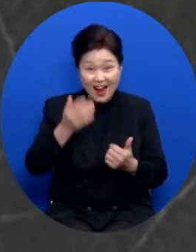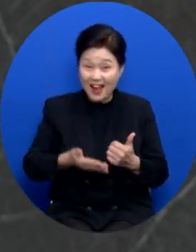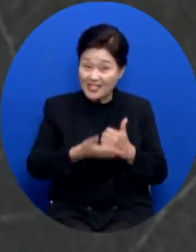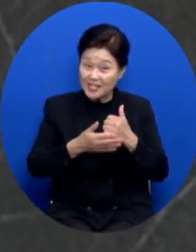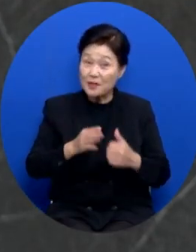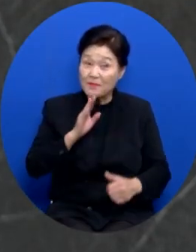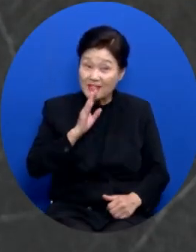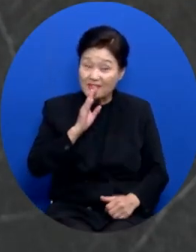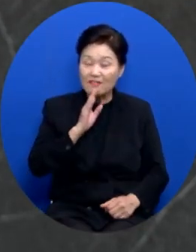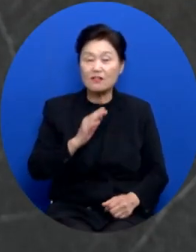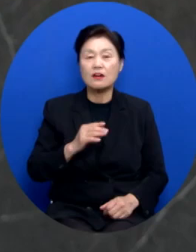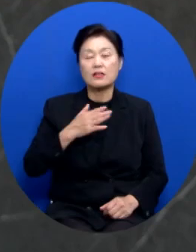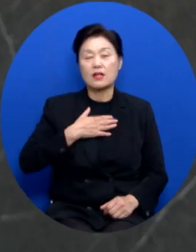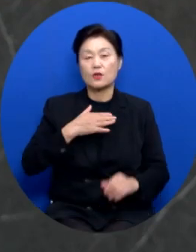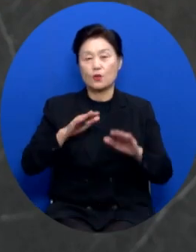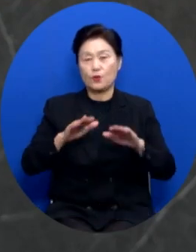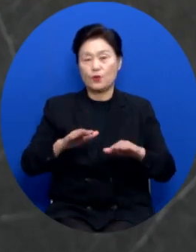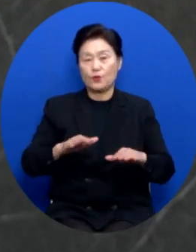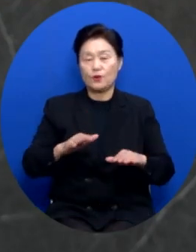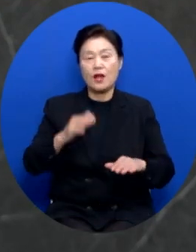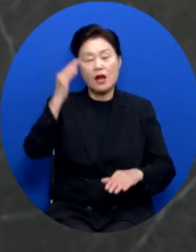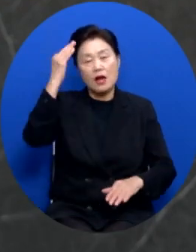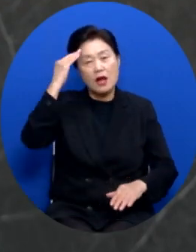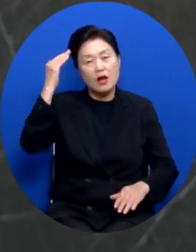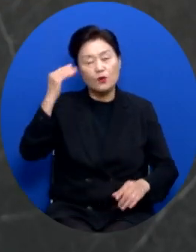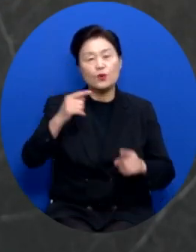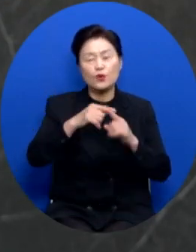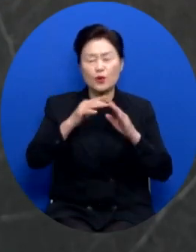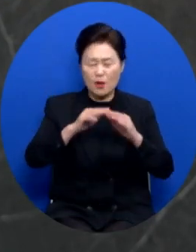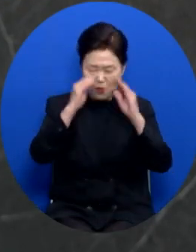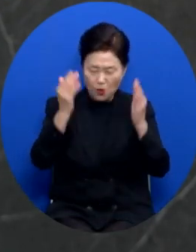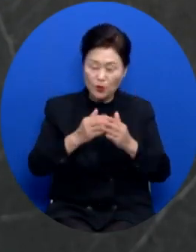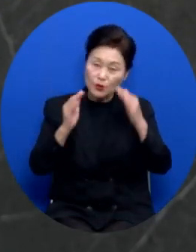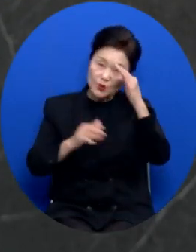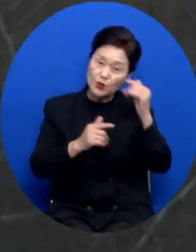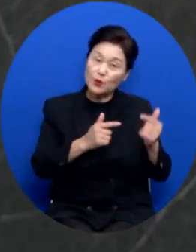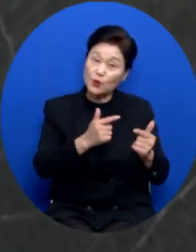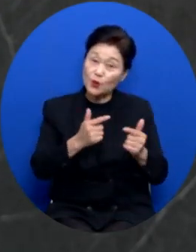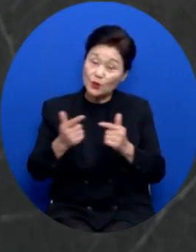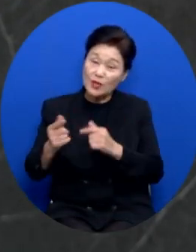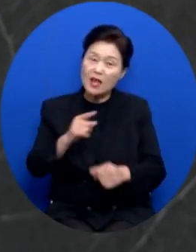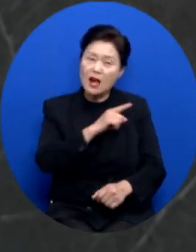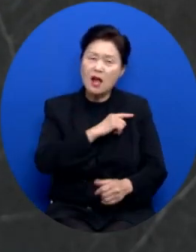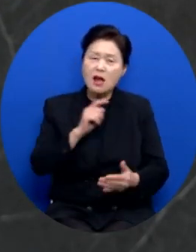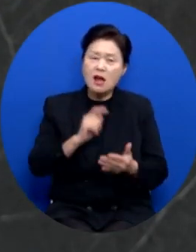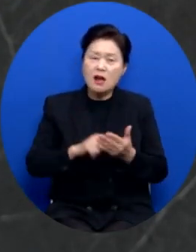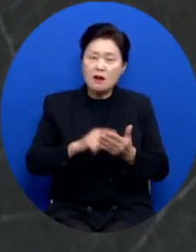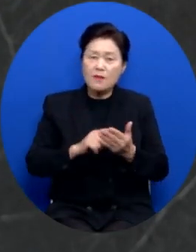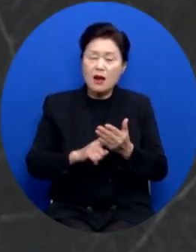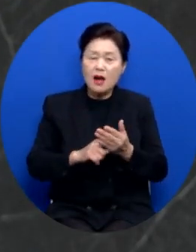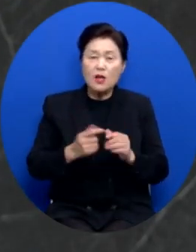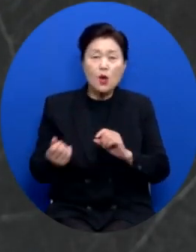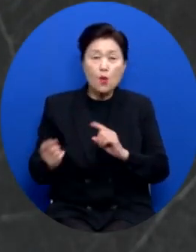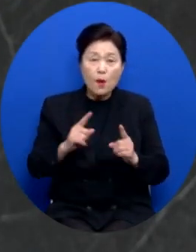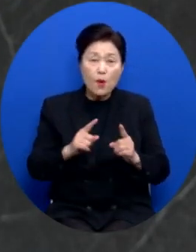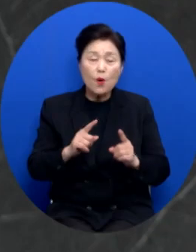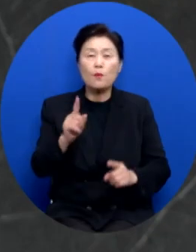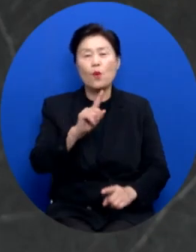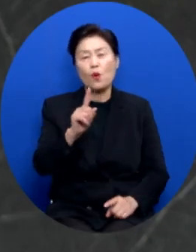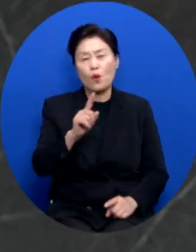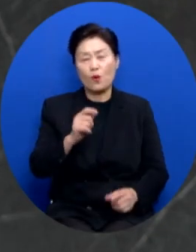하시겠습니까 저는 오늘 우 한국교회의 모든 성들이 가장 시급하게 복해 할